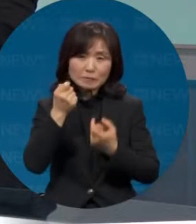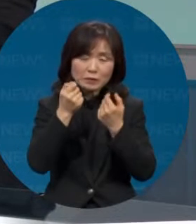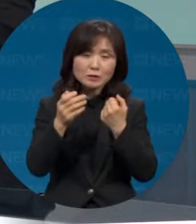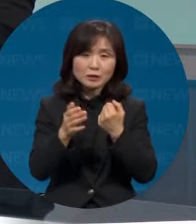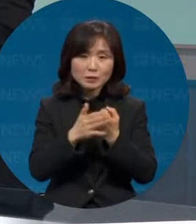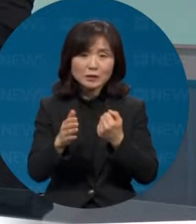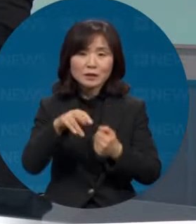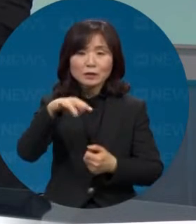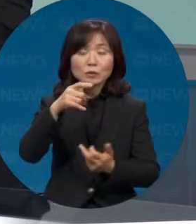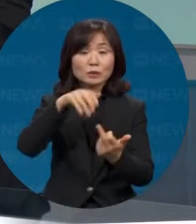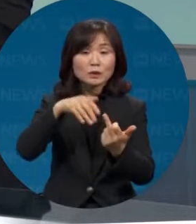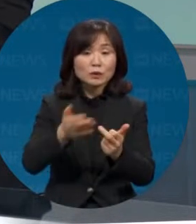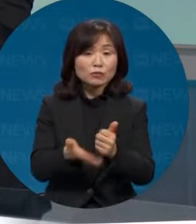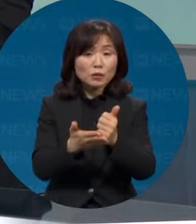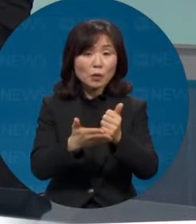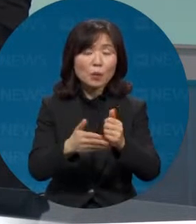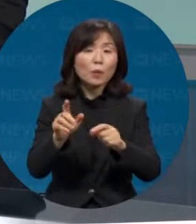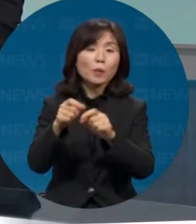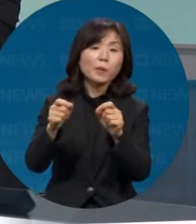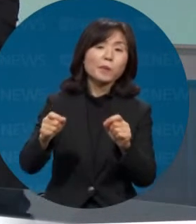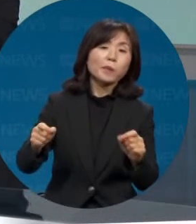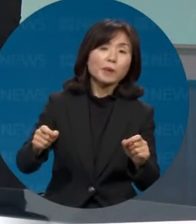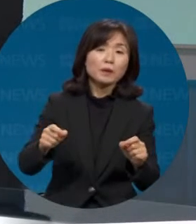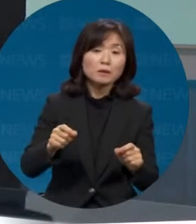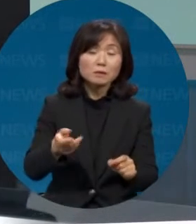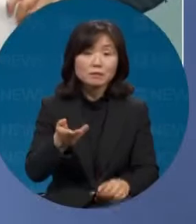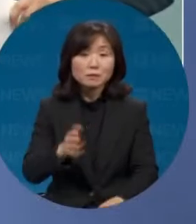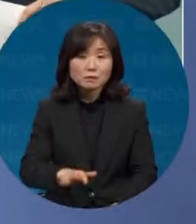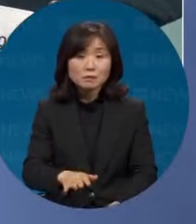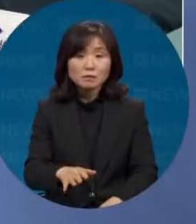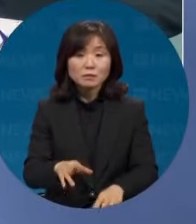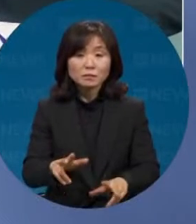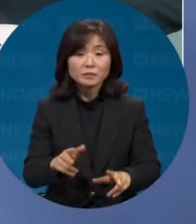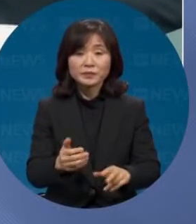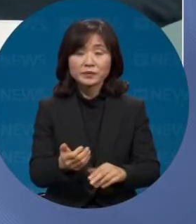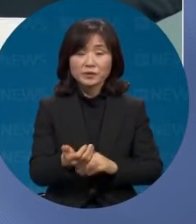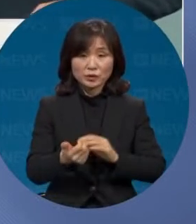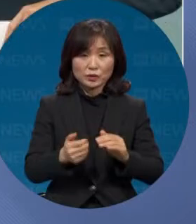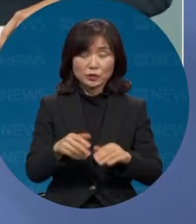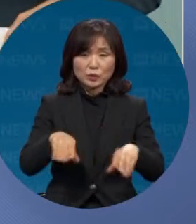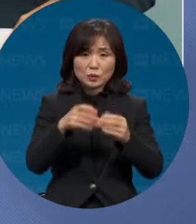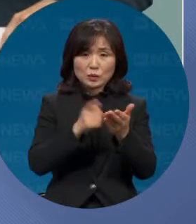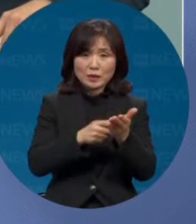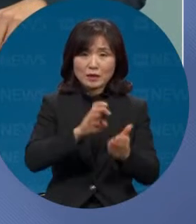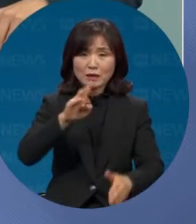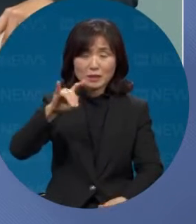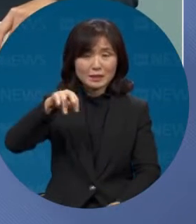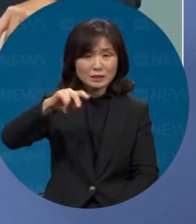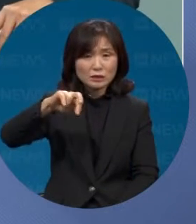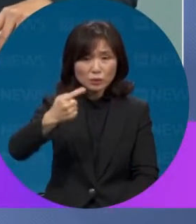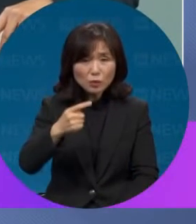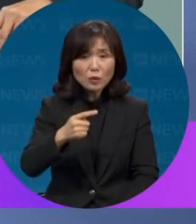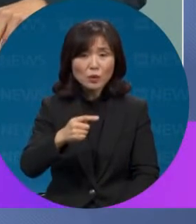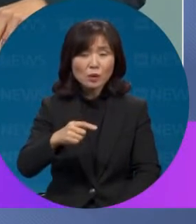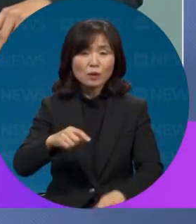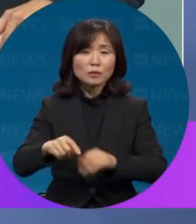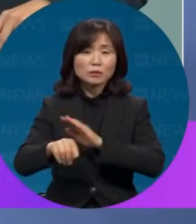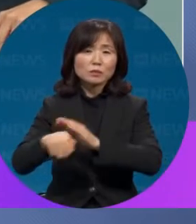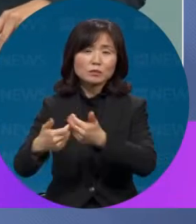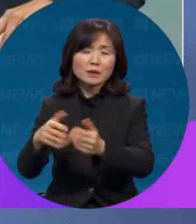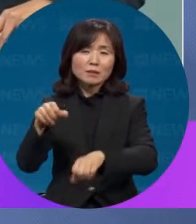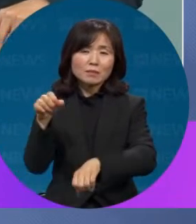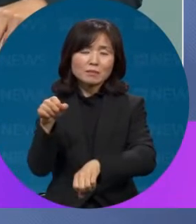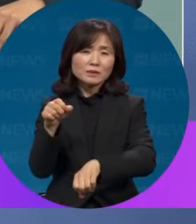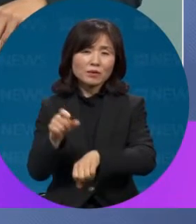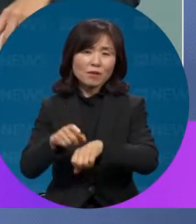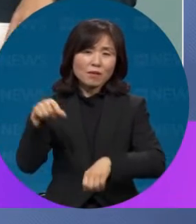보류하는 방안에 검토한 곳을 알려 줘 썼는데요 하지만 전 총리인 아베 신조 등 강경 우파 정치인들이